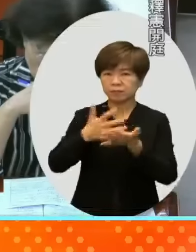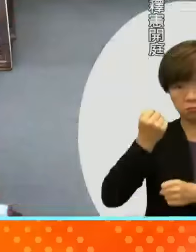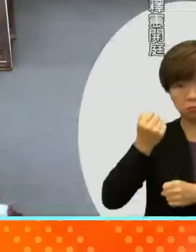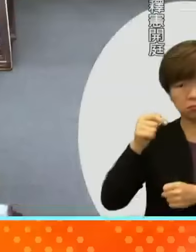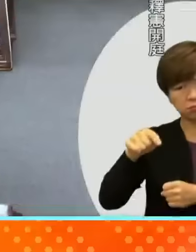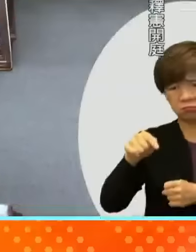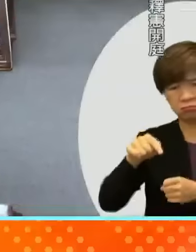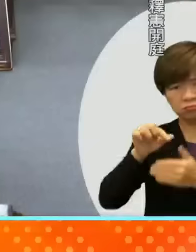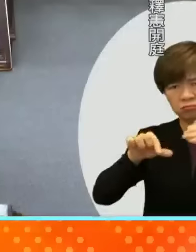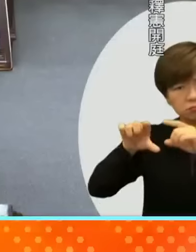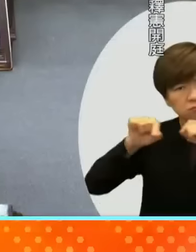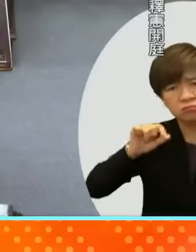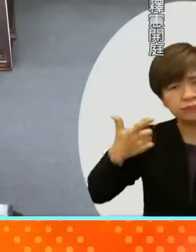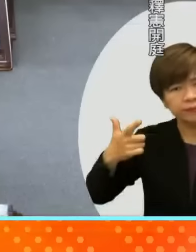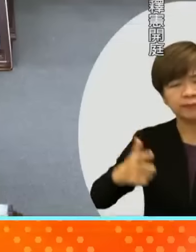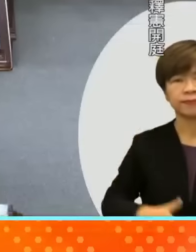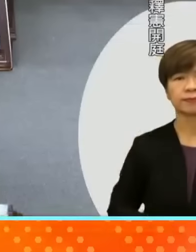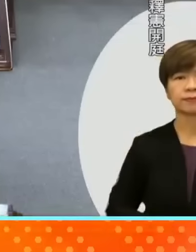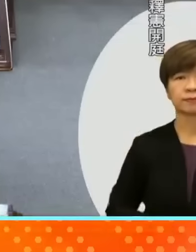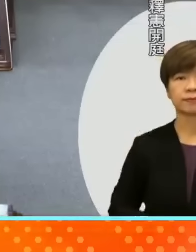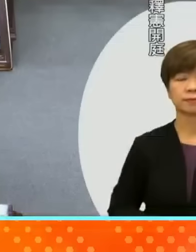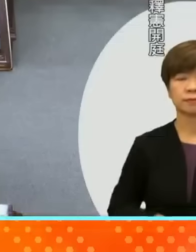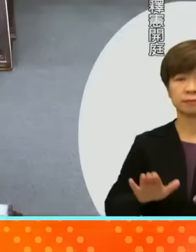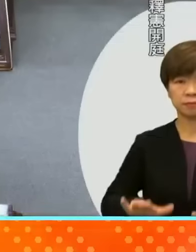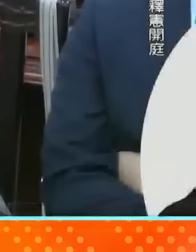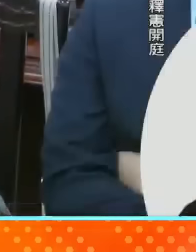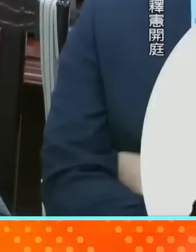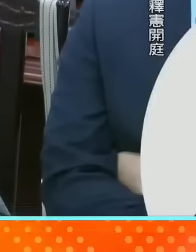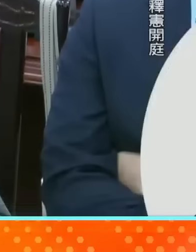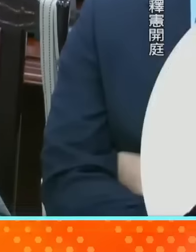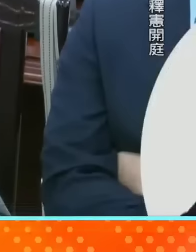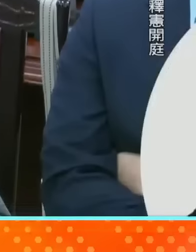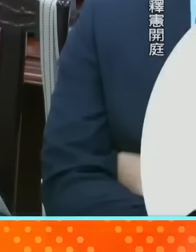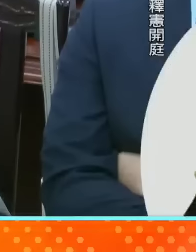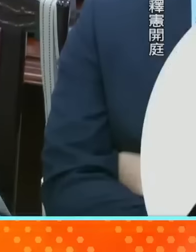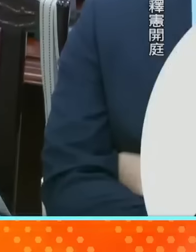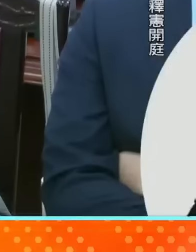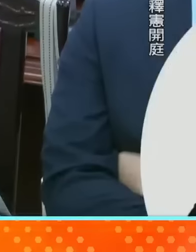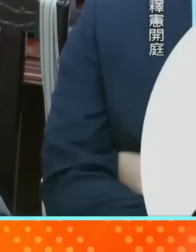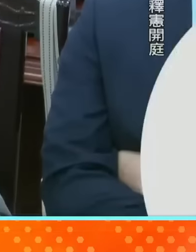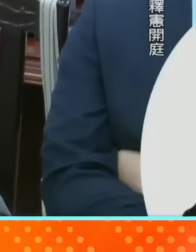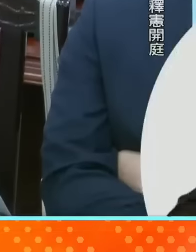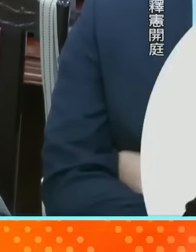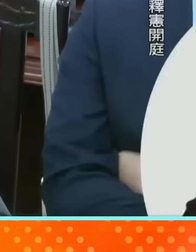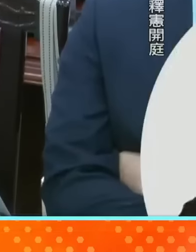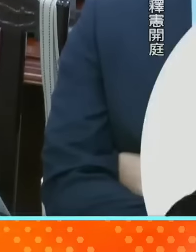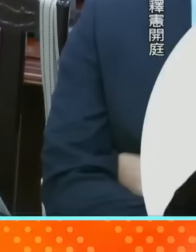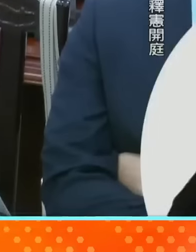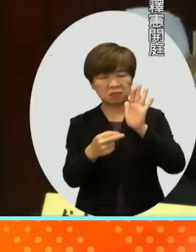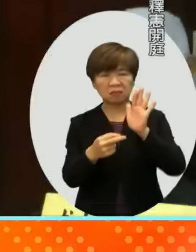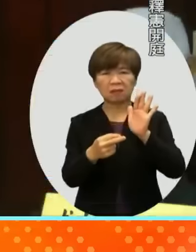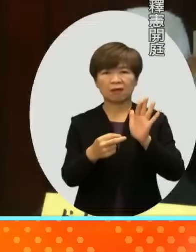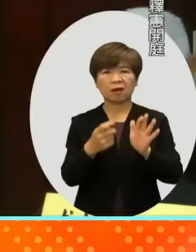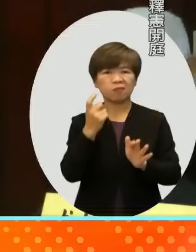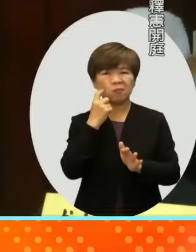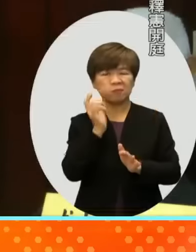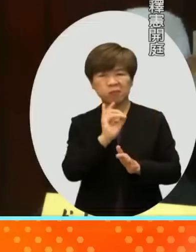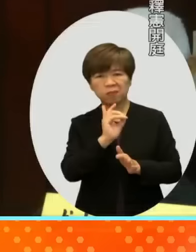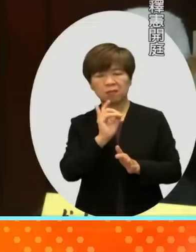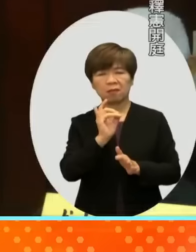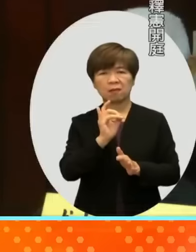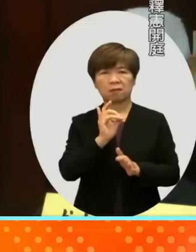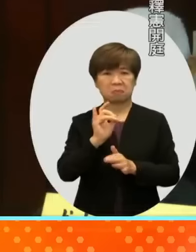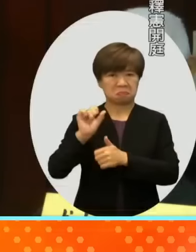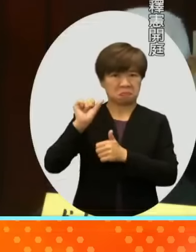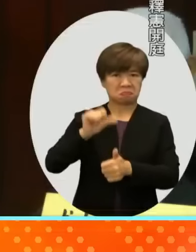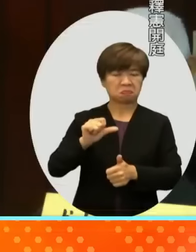表示民众接受啊，那你就只有认啊。那如果你能够激起民众的义愤，让大家都愿意走上街头